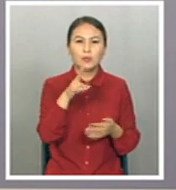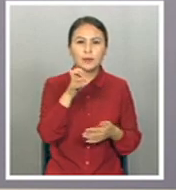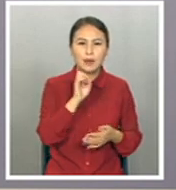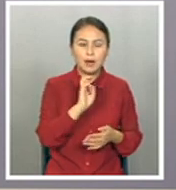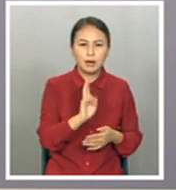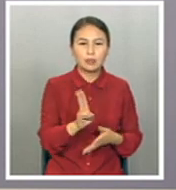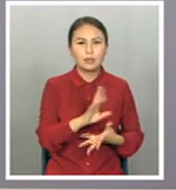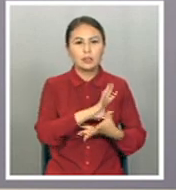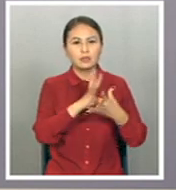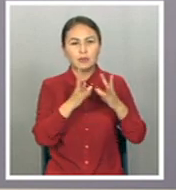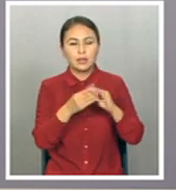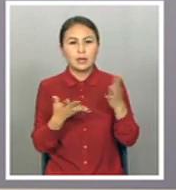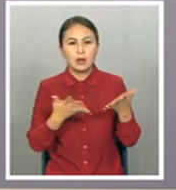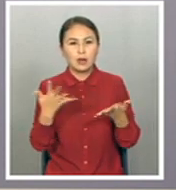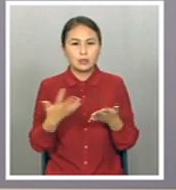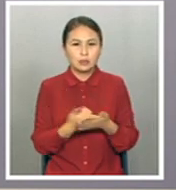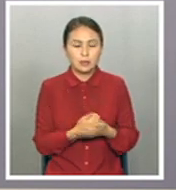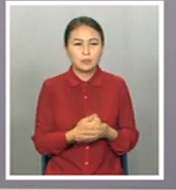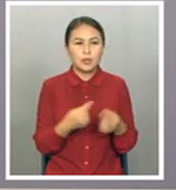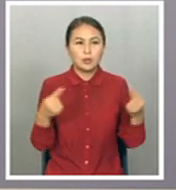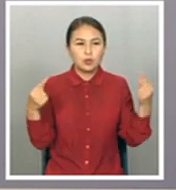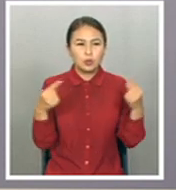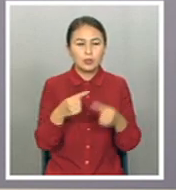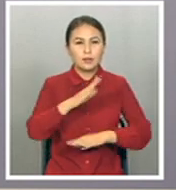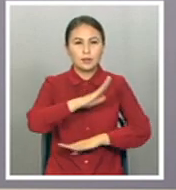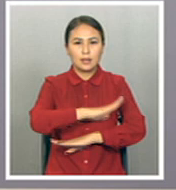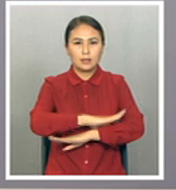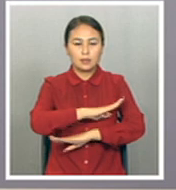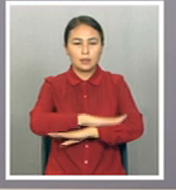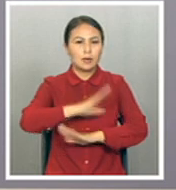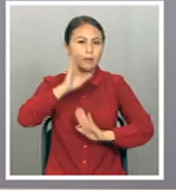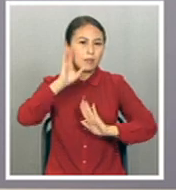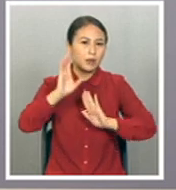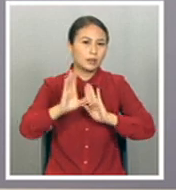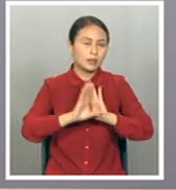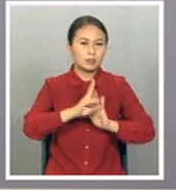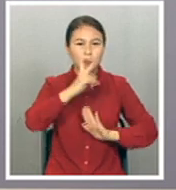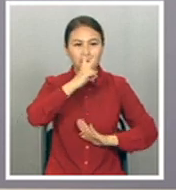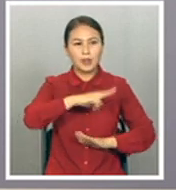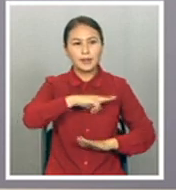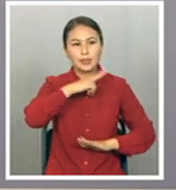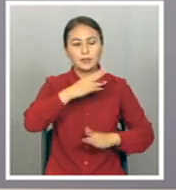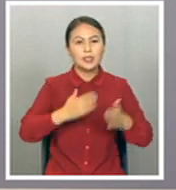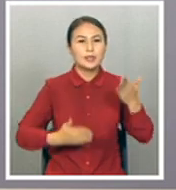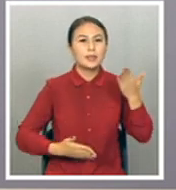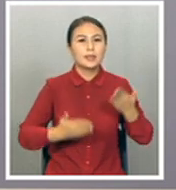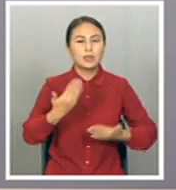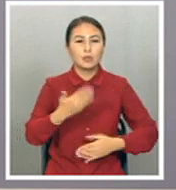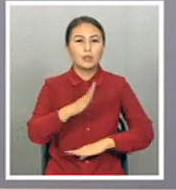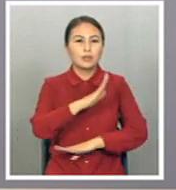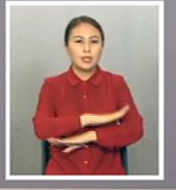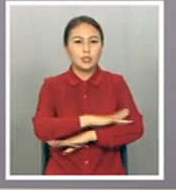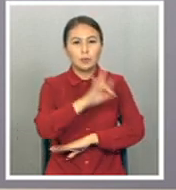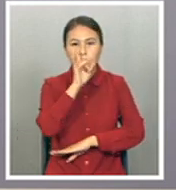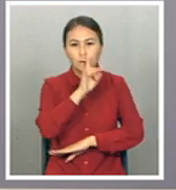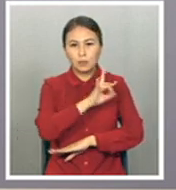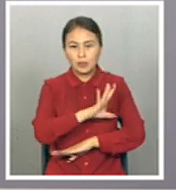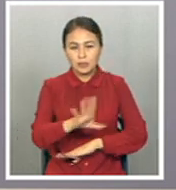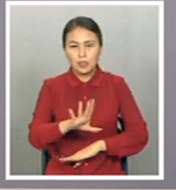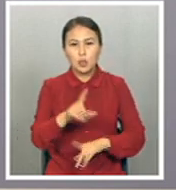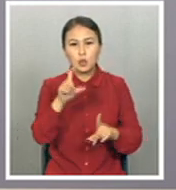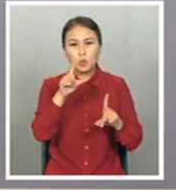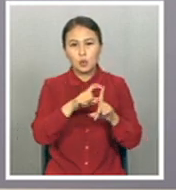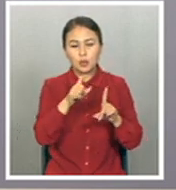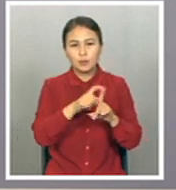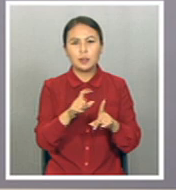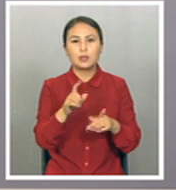буындарды алатын болсақ, белгілі бір тәртіпке бағынатындығын байқаймыз. Егер бұл тәртіп болмаса, сөйлемдер